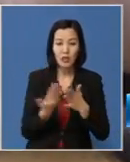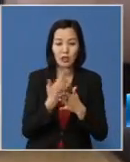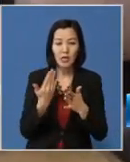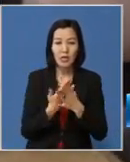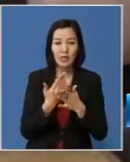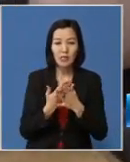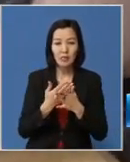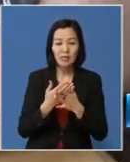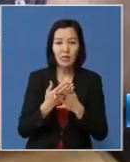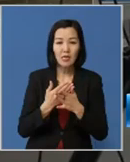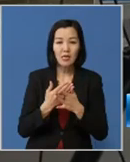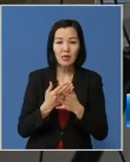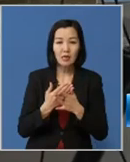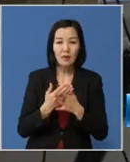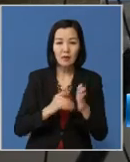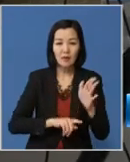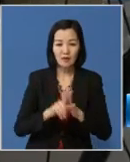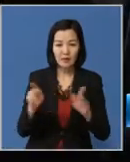жаңаша форматпен шықпақ.